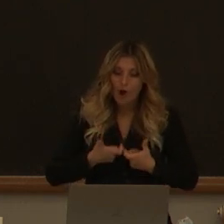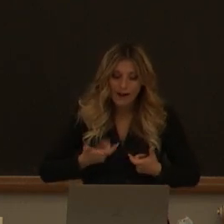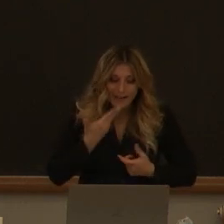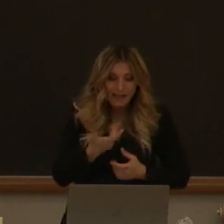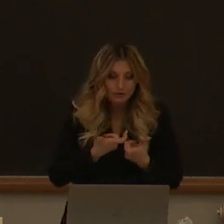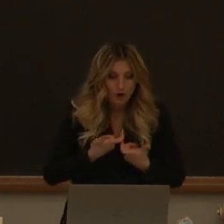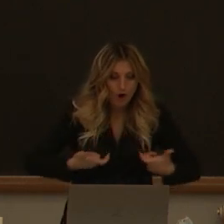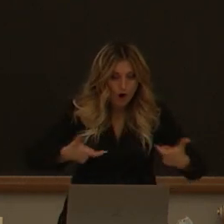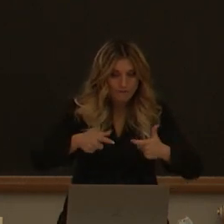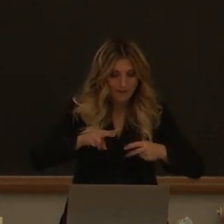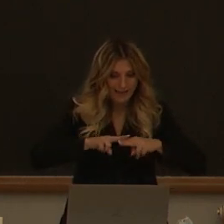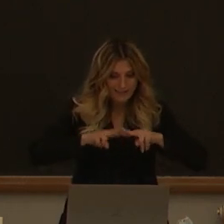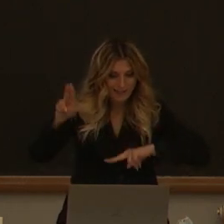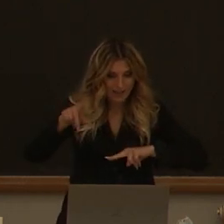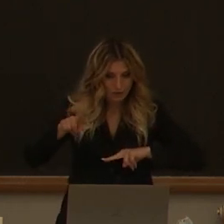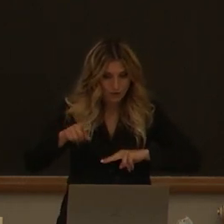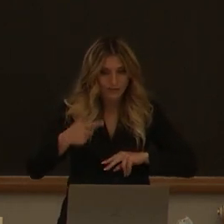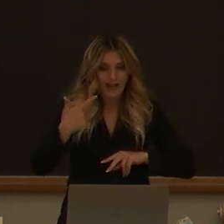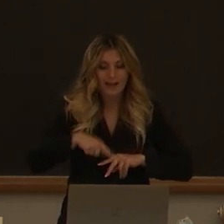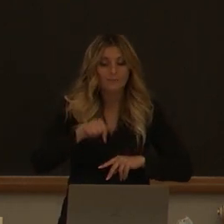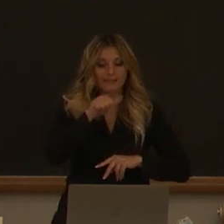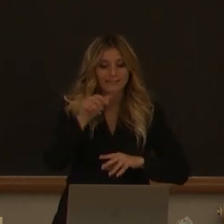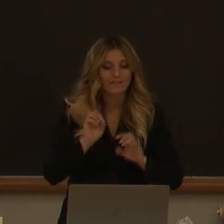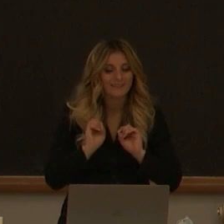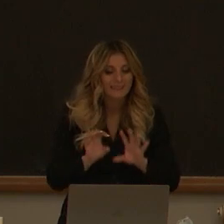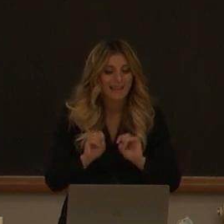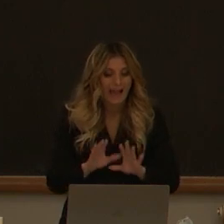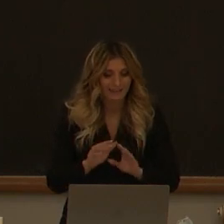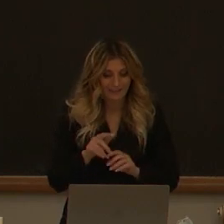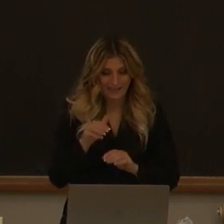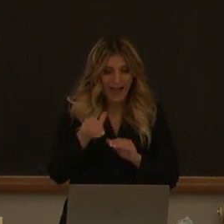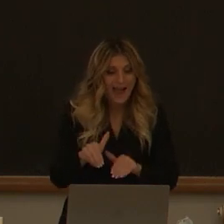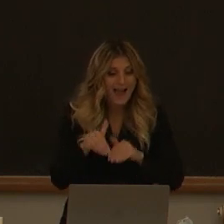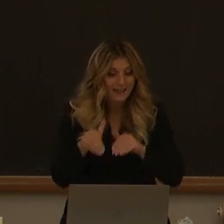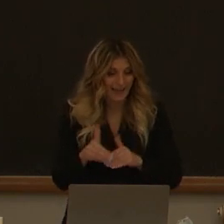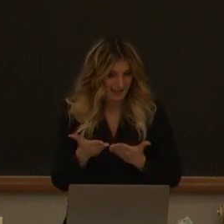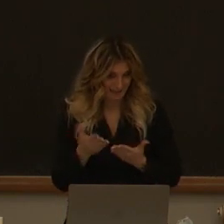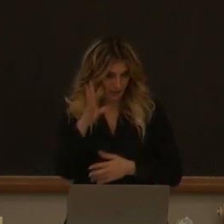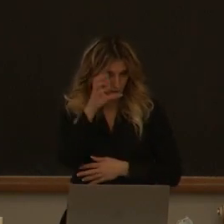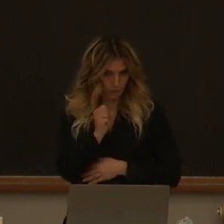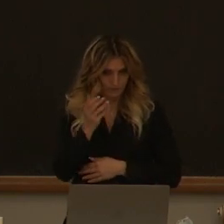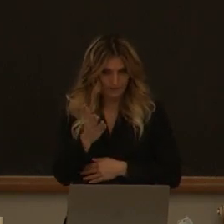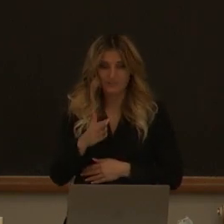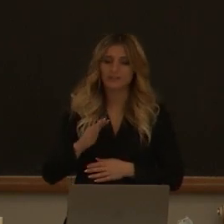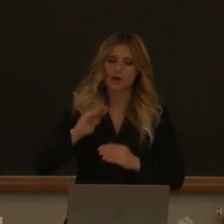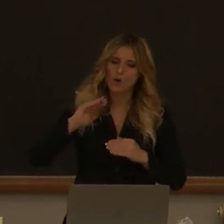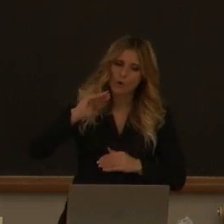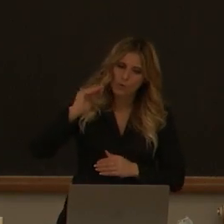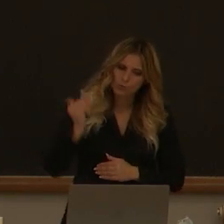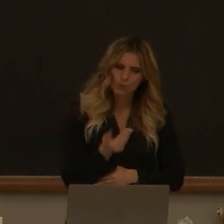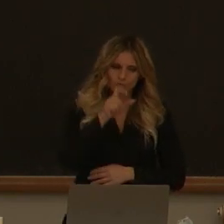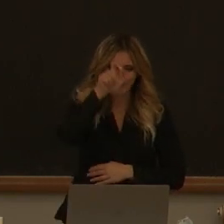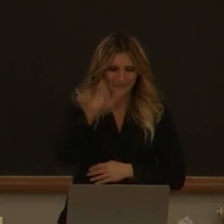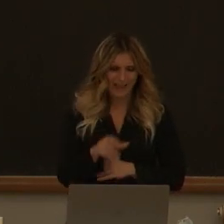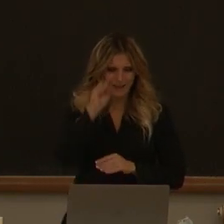Nazionale per la Didattica Universitaria di Agraria, quindi tutte, se volete, le facoltà d'Italia che contengono